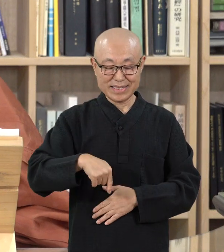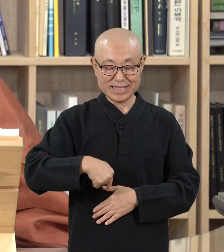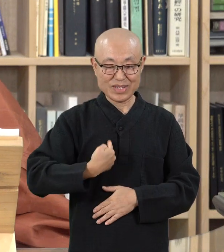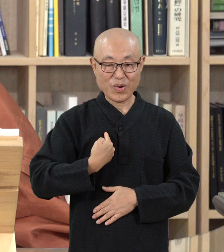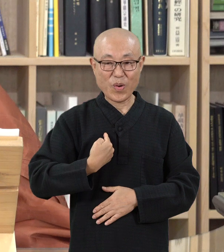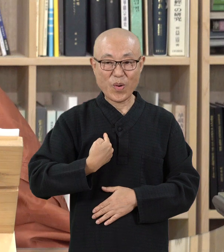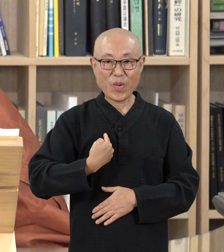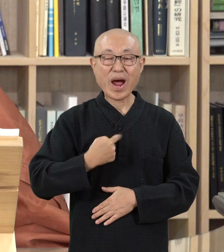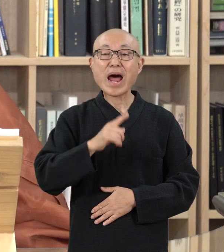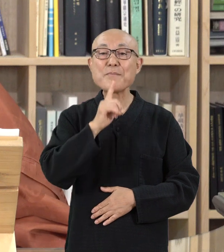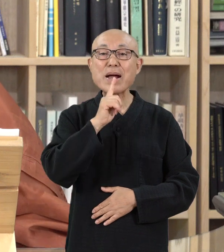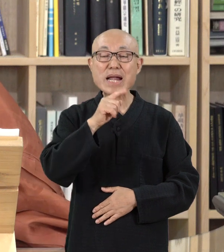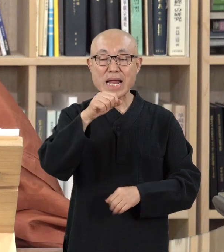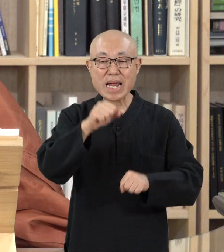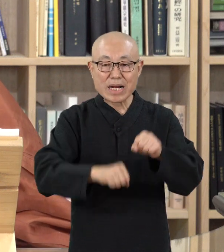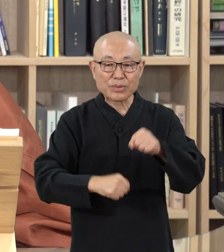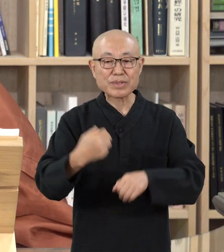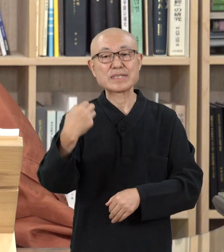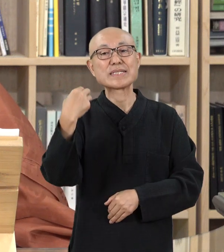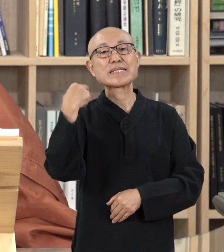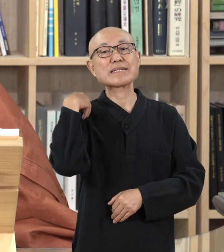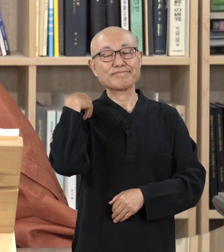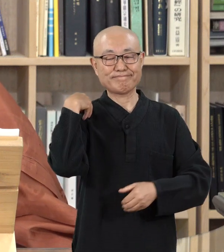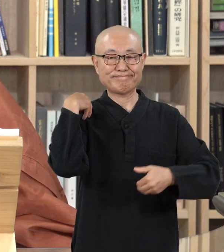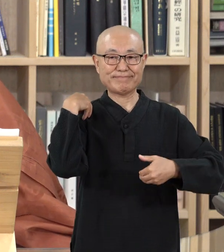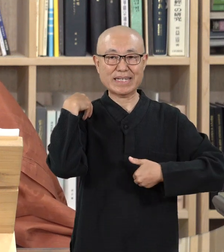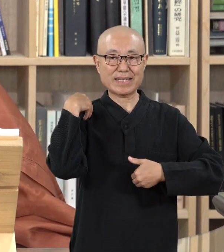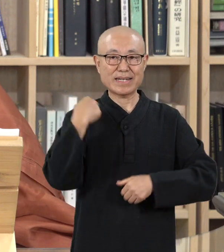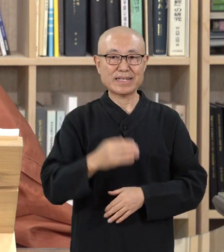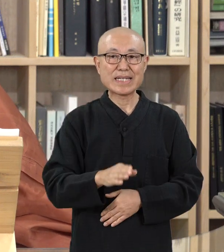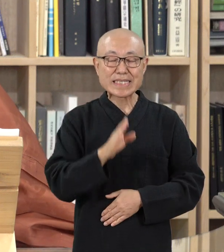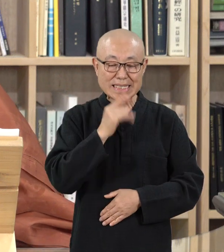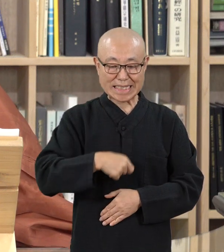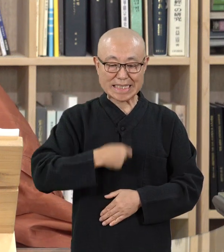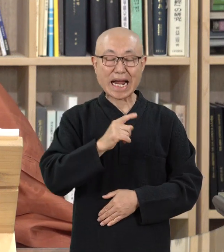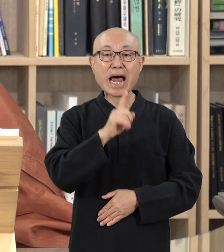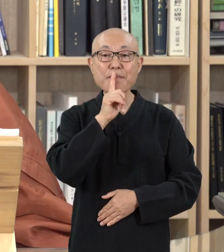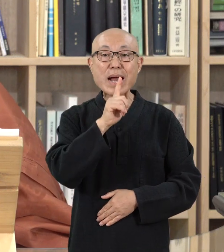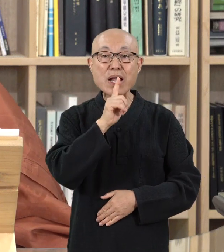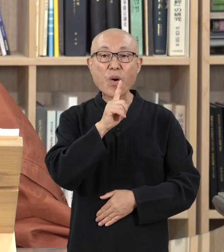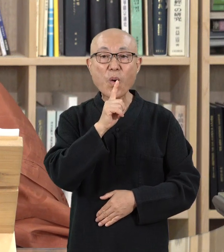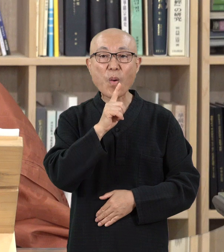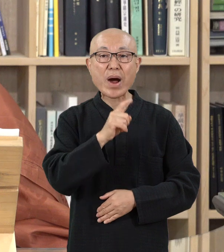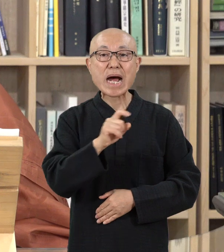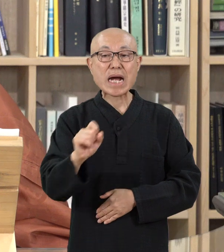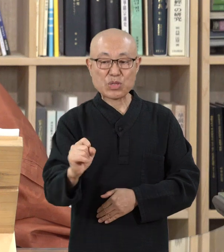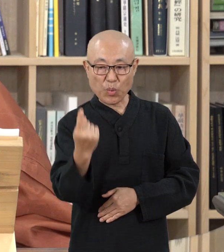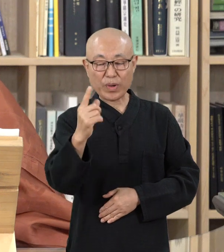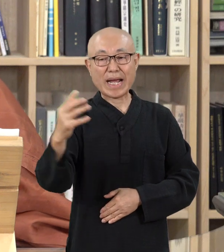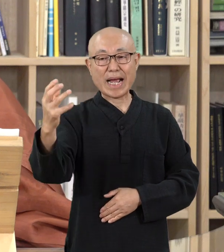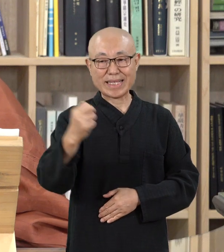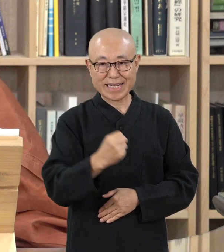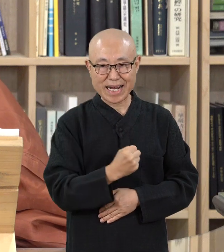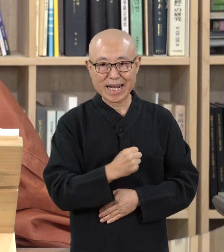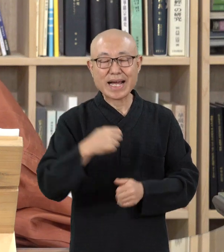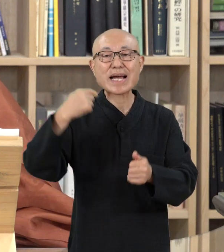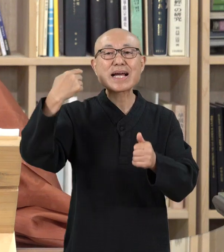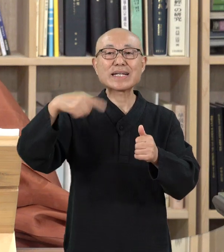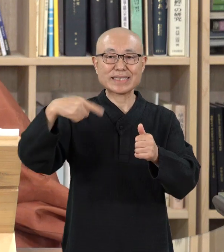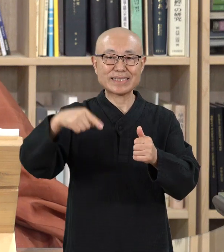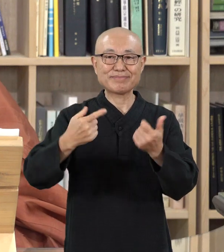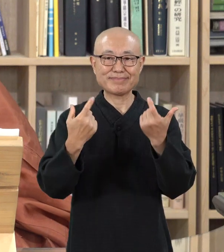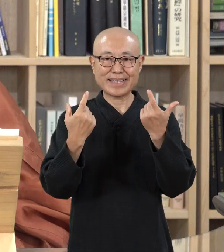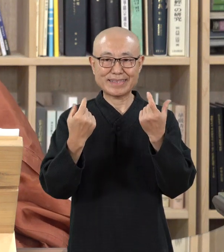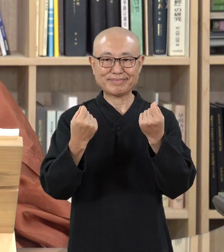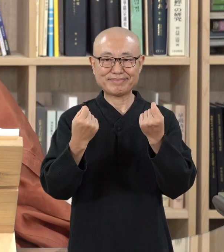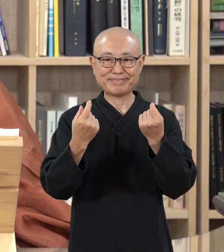자신의 언행에 책임을 져라. 진실한 말 한마디로서 근본을 삼아라. 이런